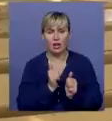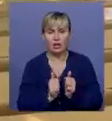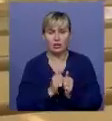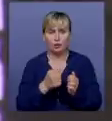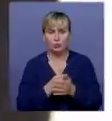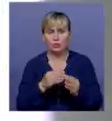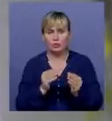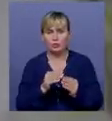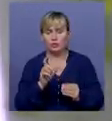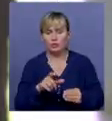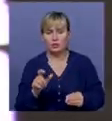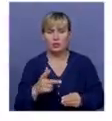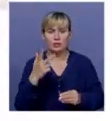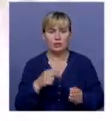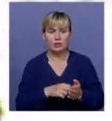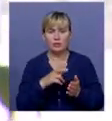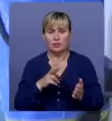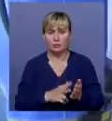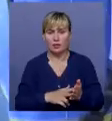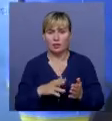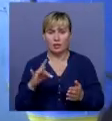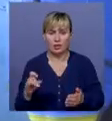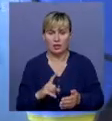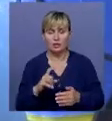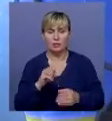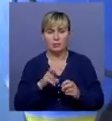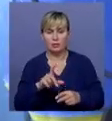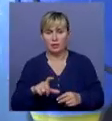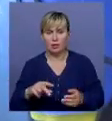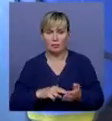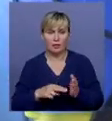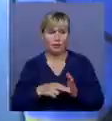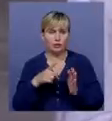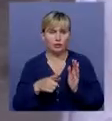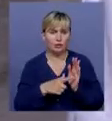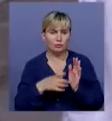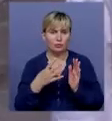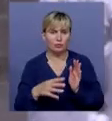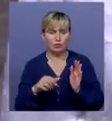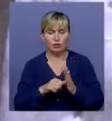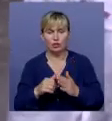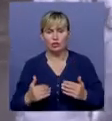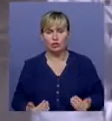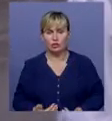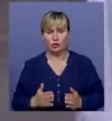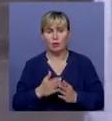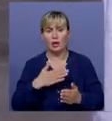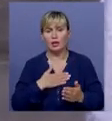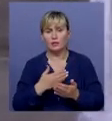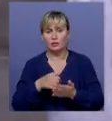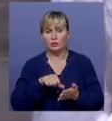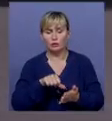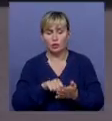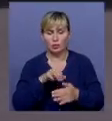10 человек. За 3 дня 18-го этапа специалисты планируют охватить 1746 жилых домов. Активное участие в